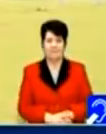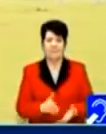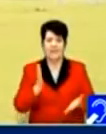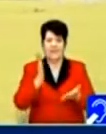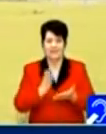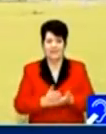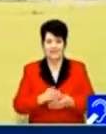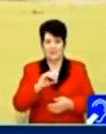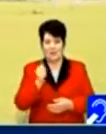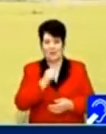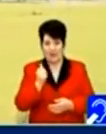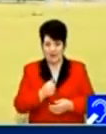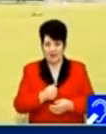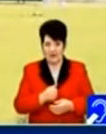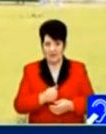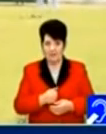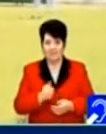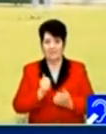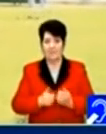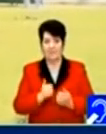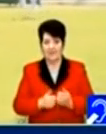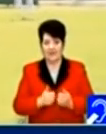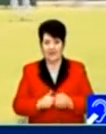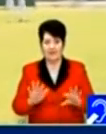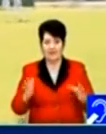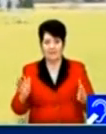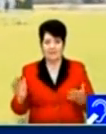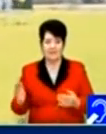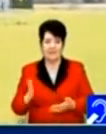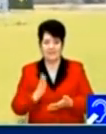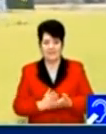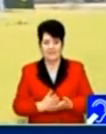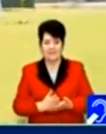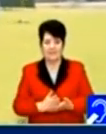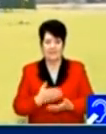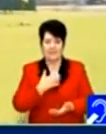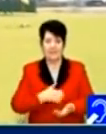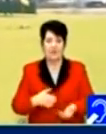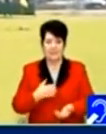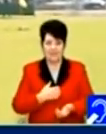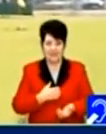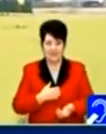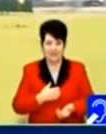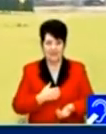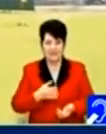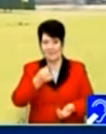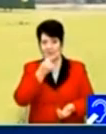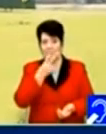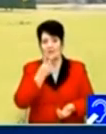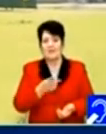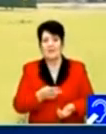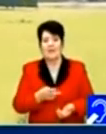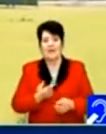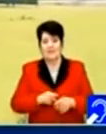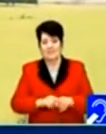Este un an, într-adevăr, unde se desfășoară un șir de evenimente foarte importante și nu am putut să ratăm ocazia